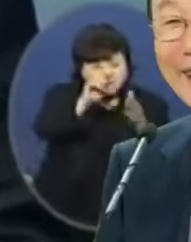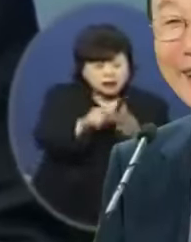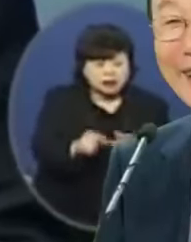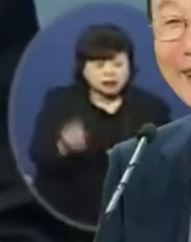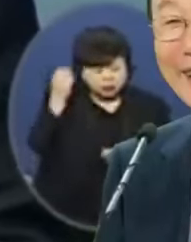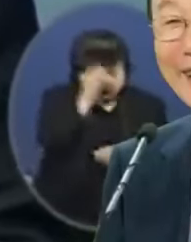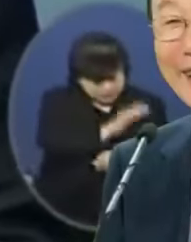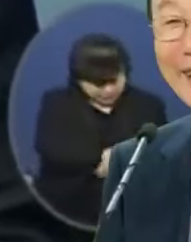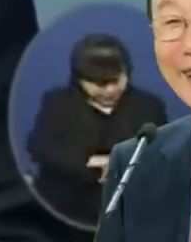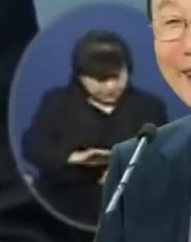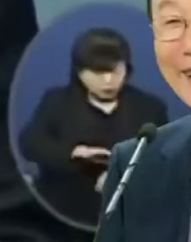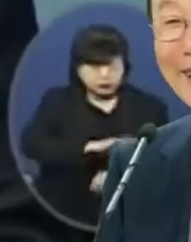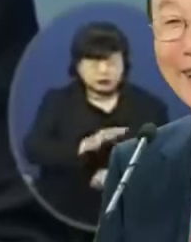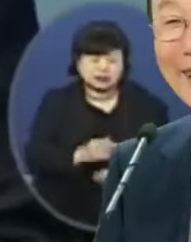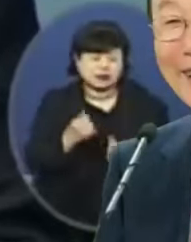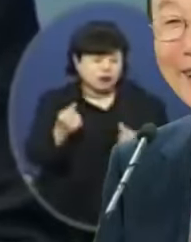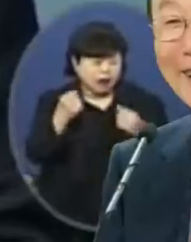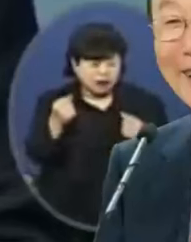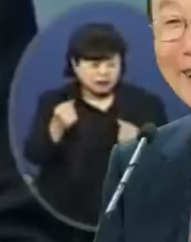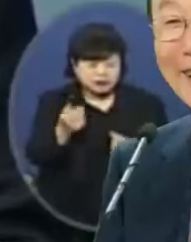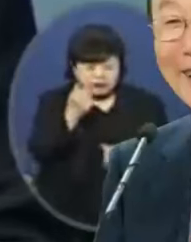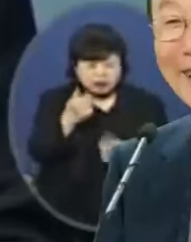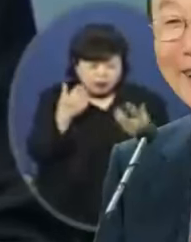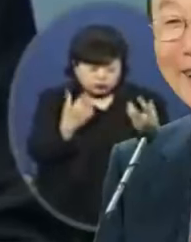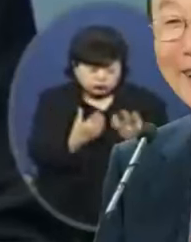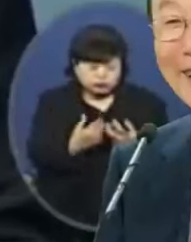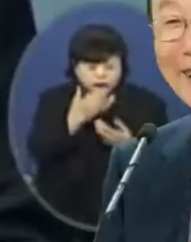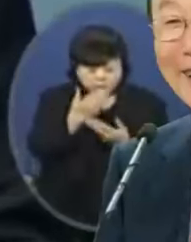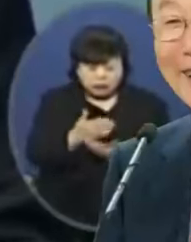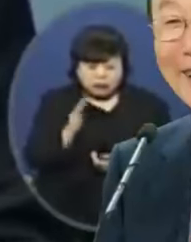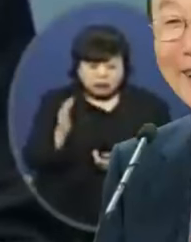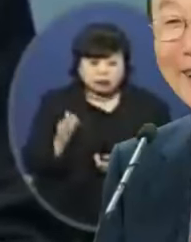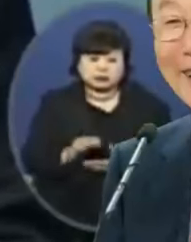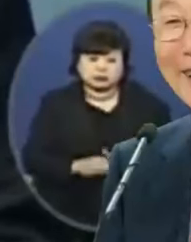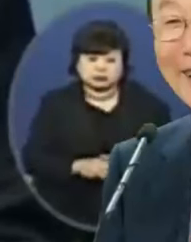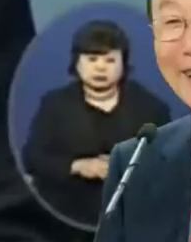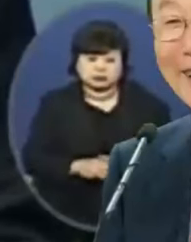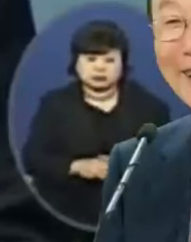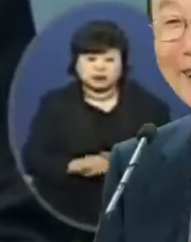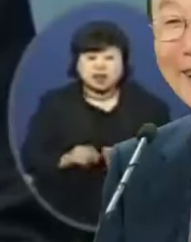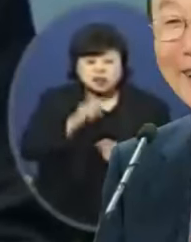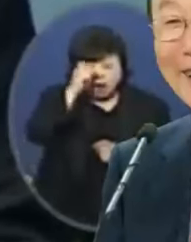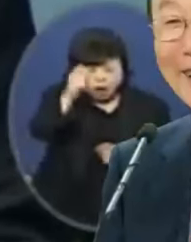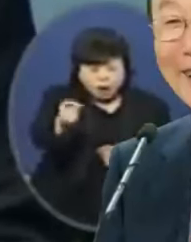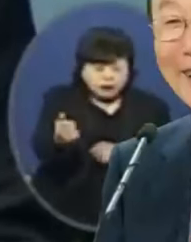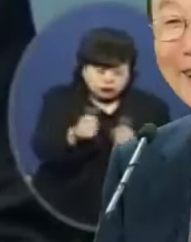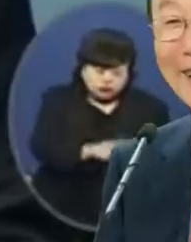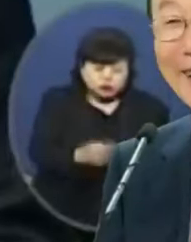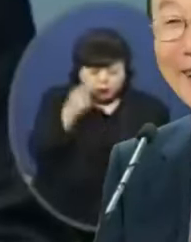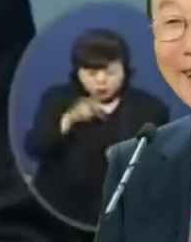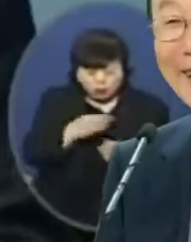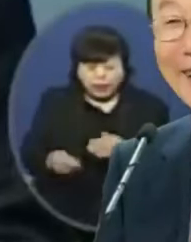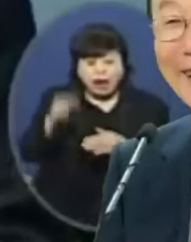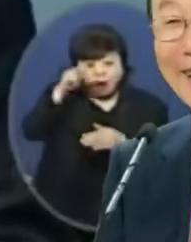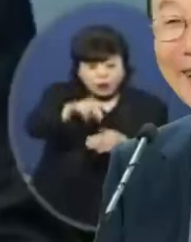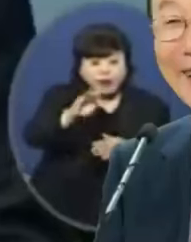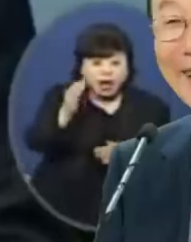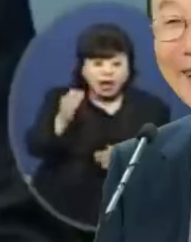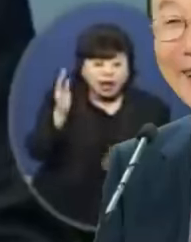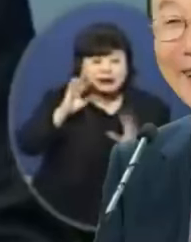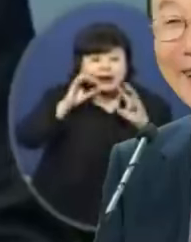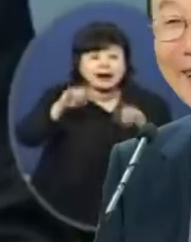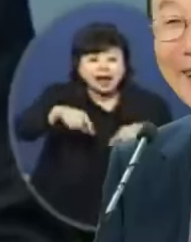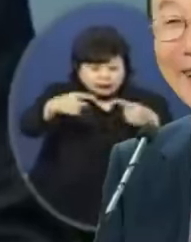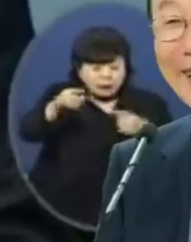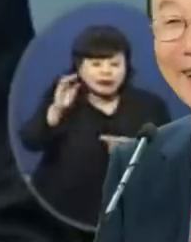영혼이 잘됨같이 범사에 잘되며 강건하고 생명을 얻되 넘치게 얻는 삶을 살다가 영원히 죽음의 요단강을 건너서 천국에